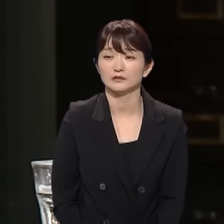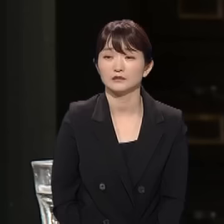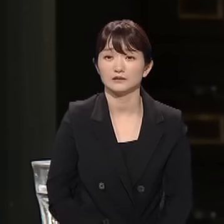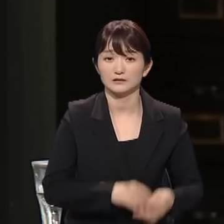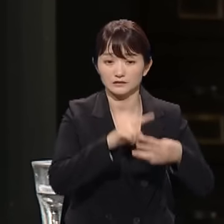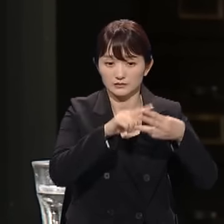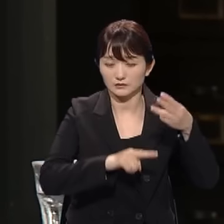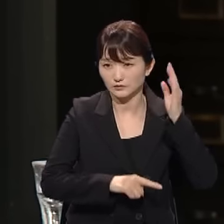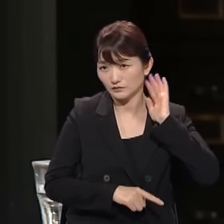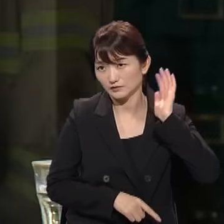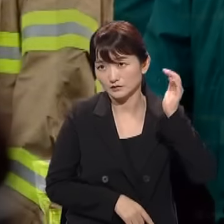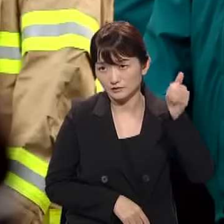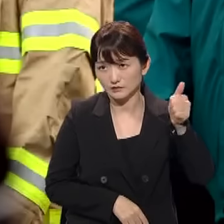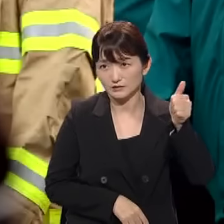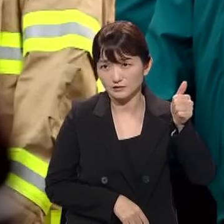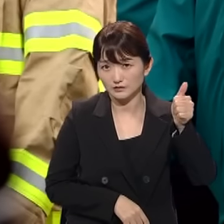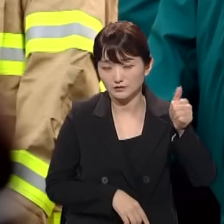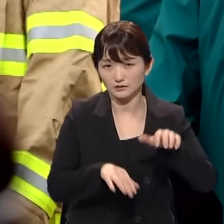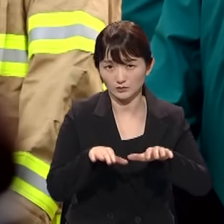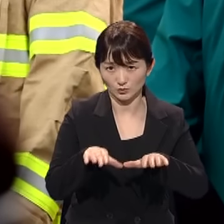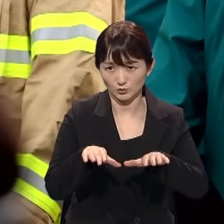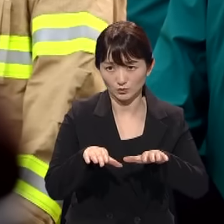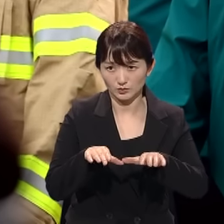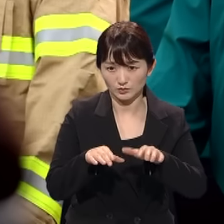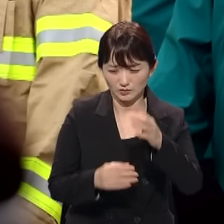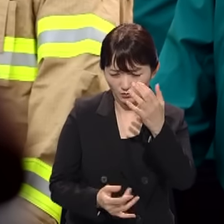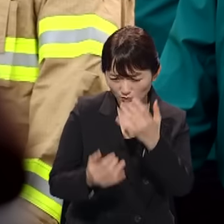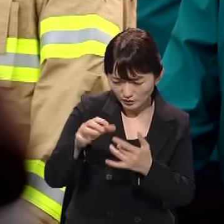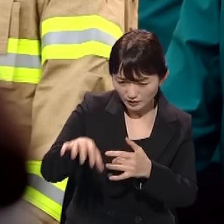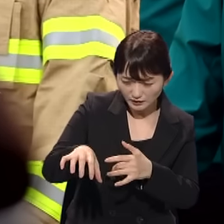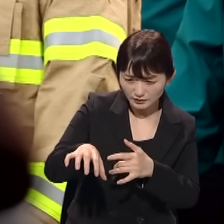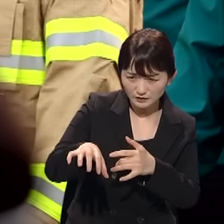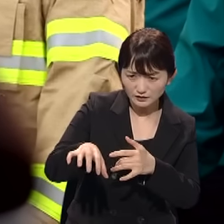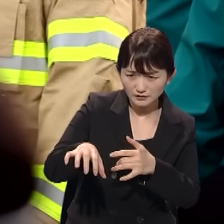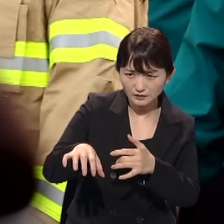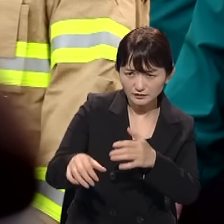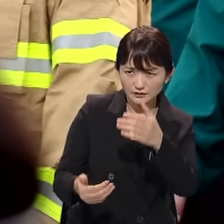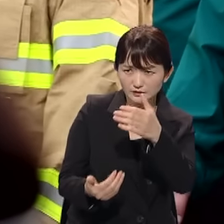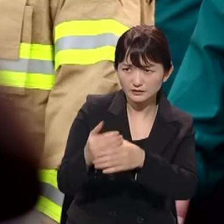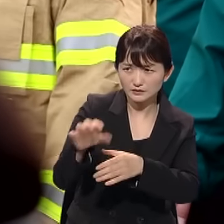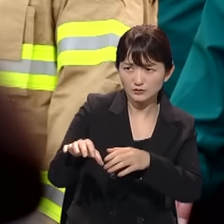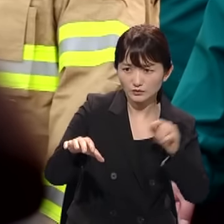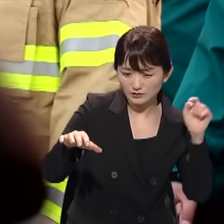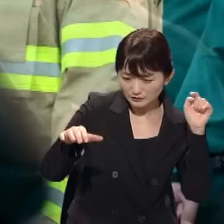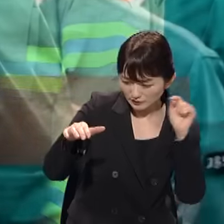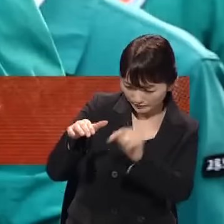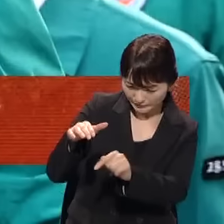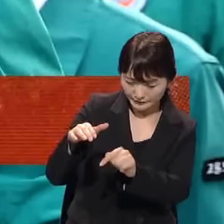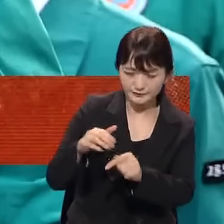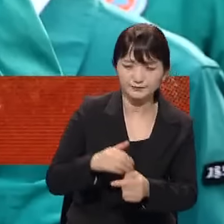윤석열 대통령이 그 오늘 화재 현장, 참사 현장을 직접 저렇게 방문을